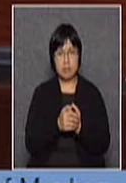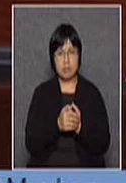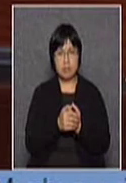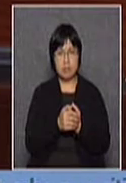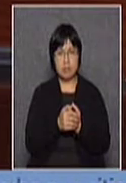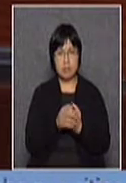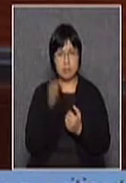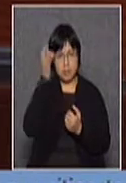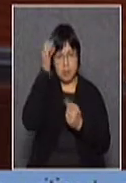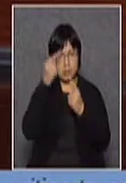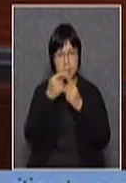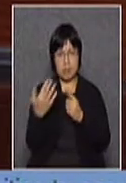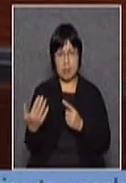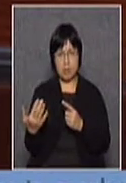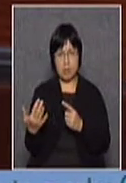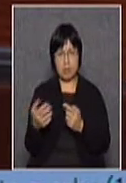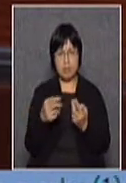貧窮人口嘅數字，